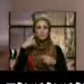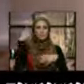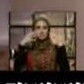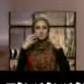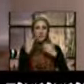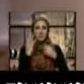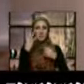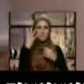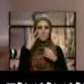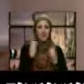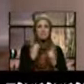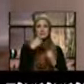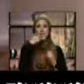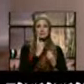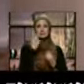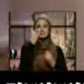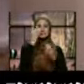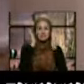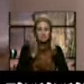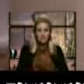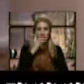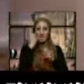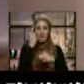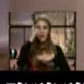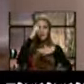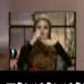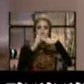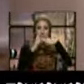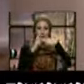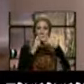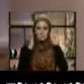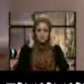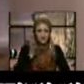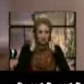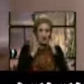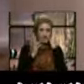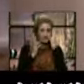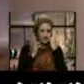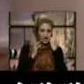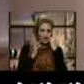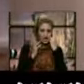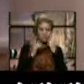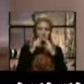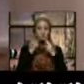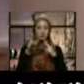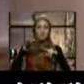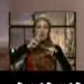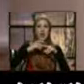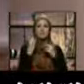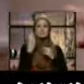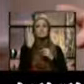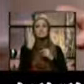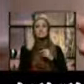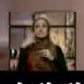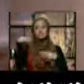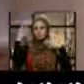ركعات. يبقى انا من الصلاة. جيت في المغرب خشعت في ركعتين ويبقى انا ليا ركعتين